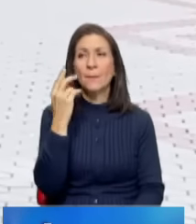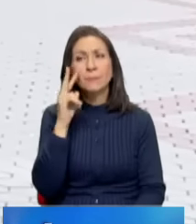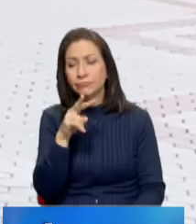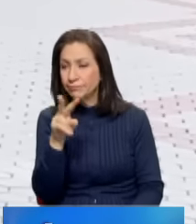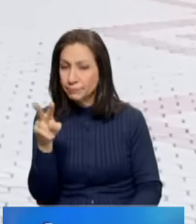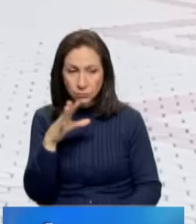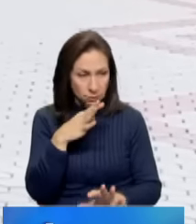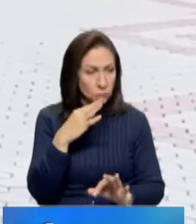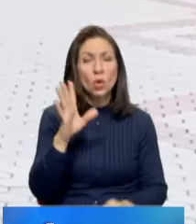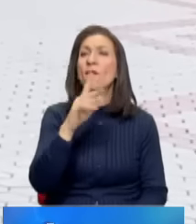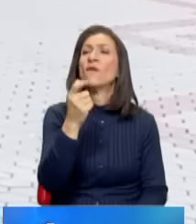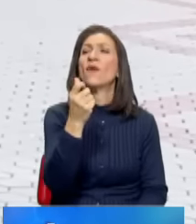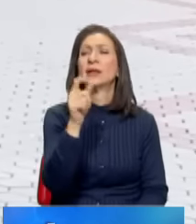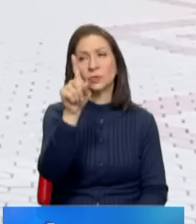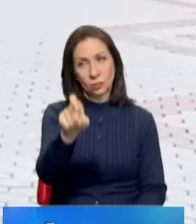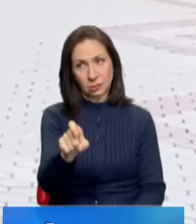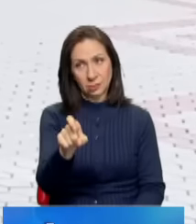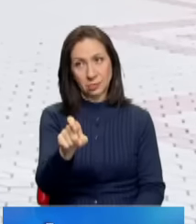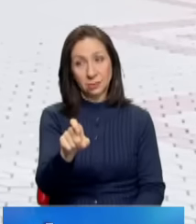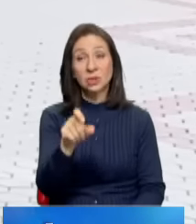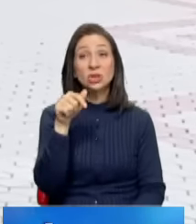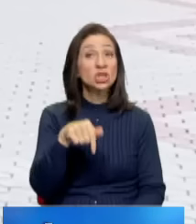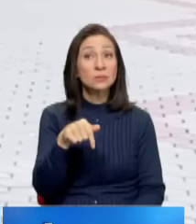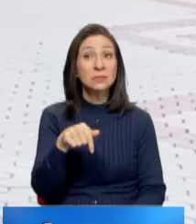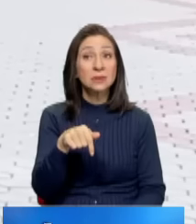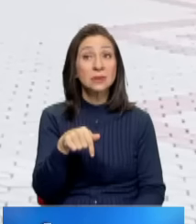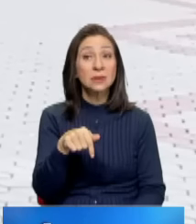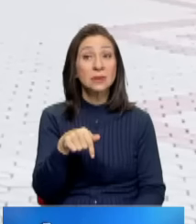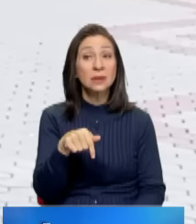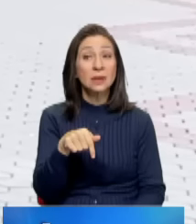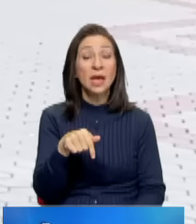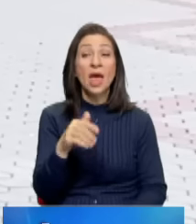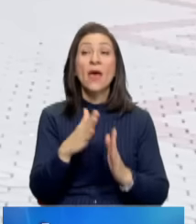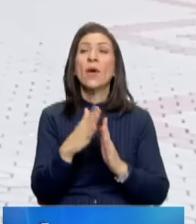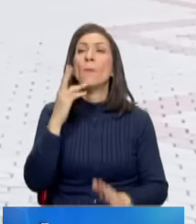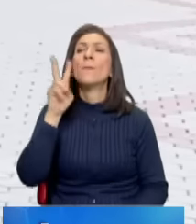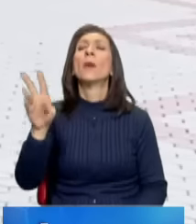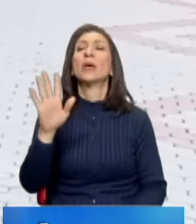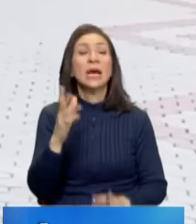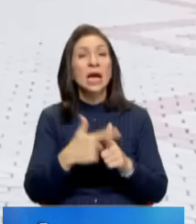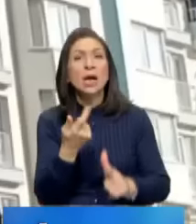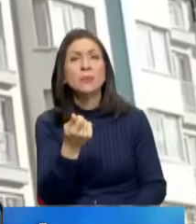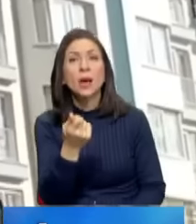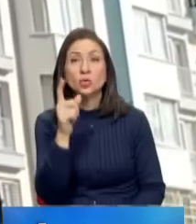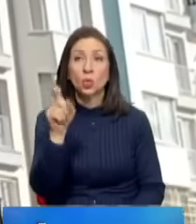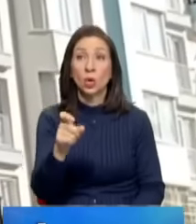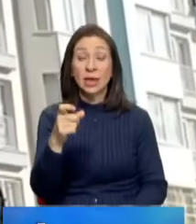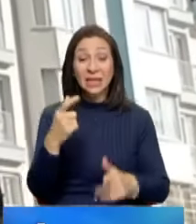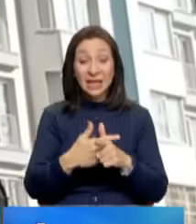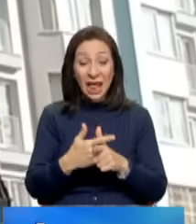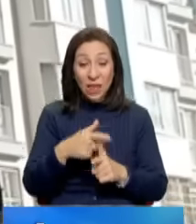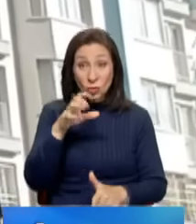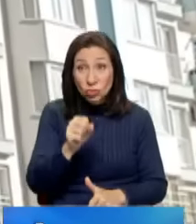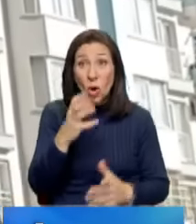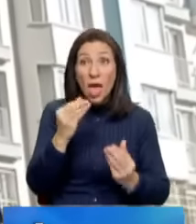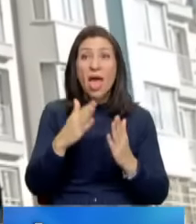gezerlerdi. İçine bakarlardı. Ona göre tutarlardı. Şu an evi gezmeden direkt kirayı soruyorlar. Kiracılar artık